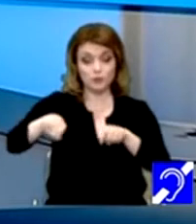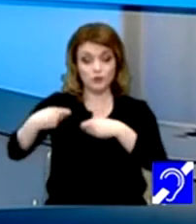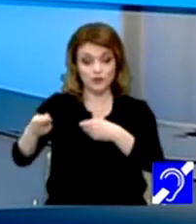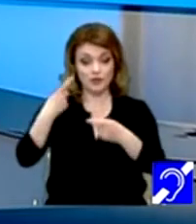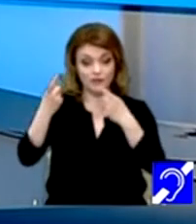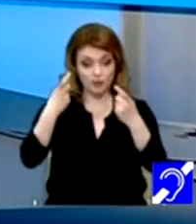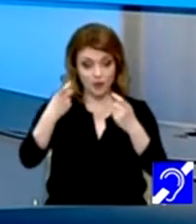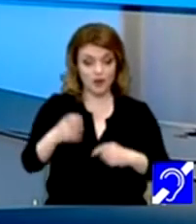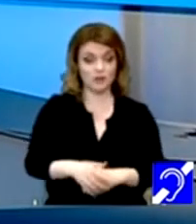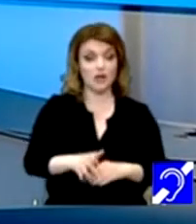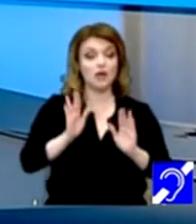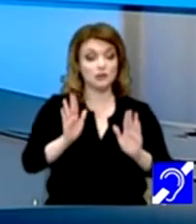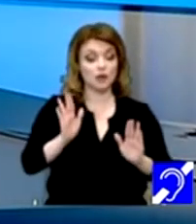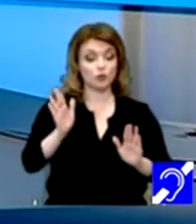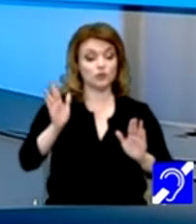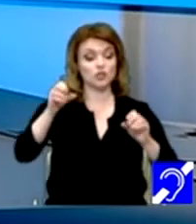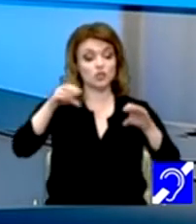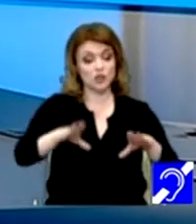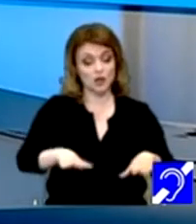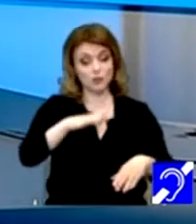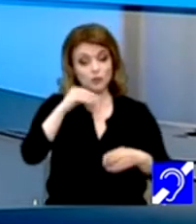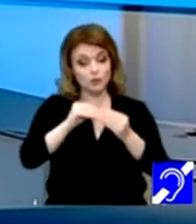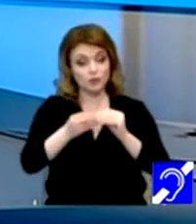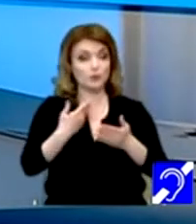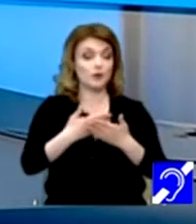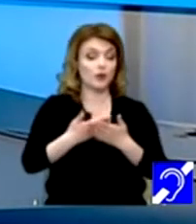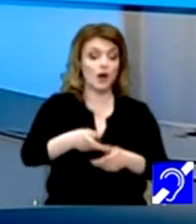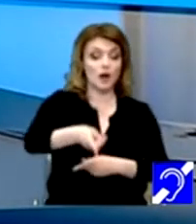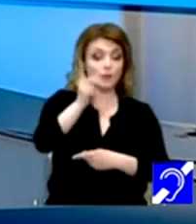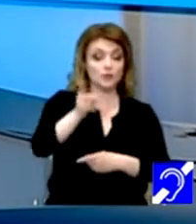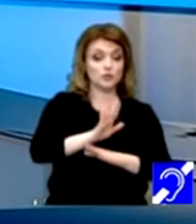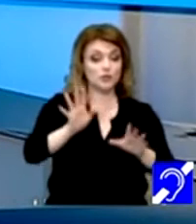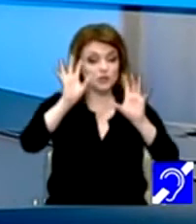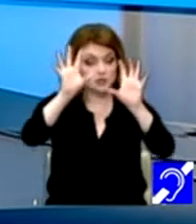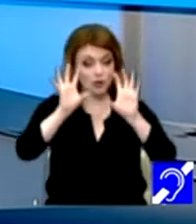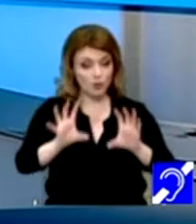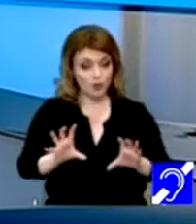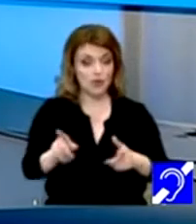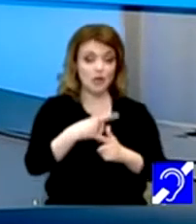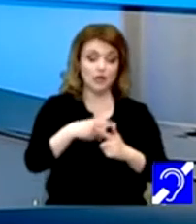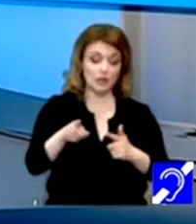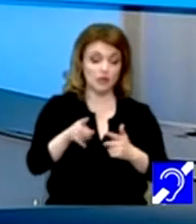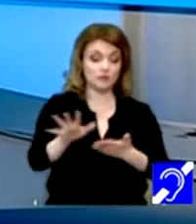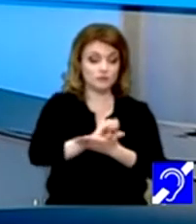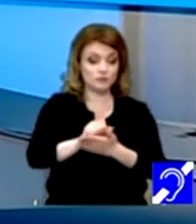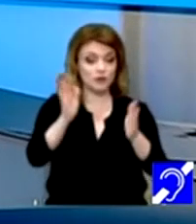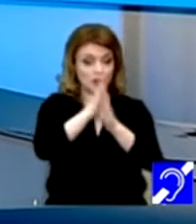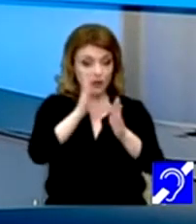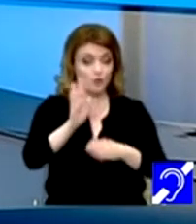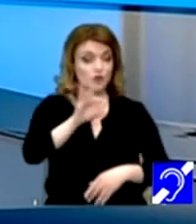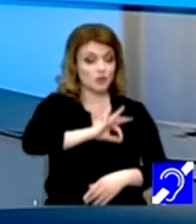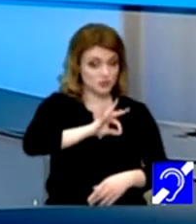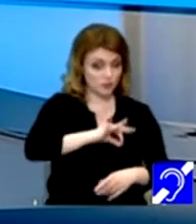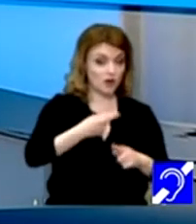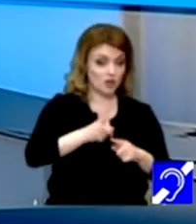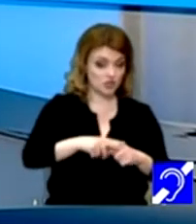real. Astfel vor fi soluționate mai multe probleme, precum pescuitul ilegal sau poluarea mediului. Dronele vor fi utile și în